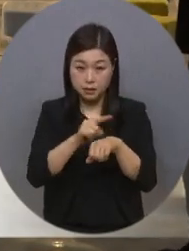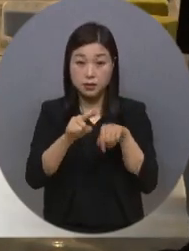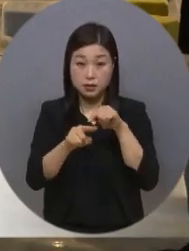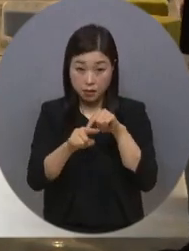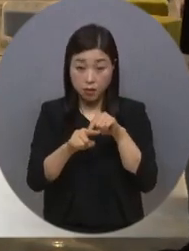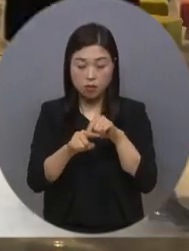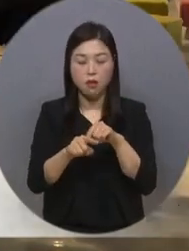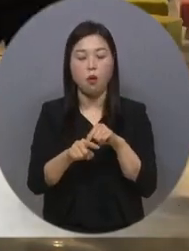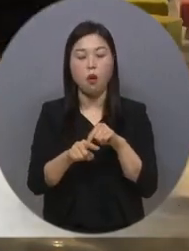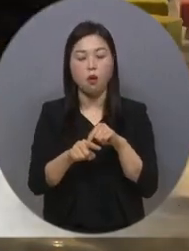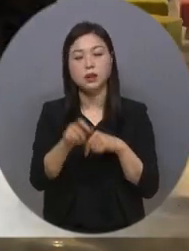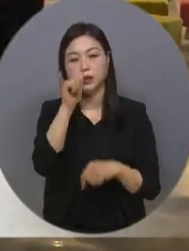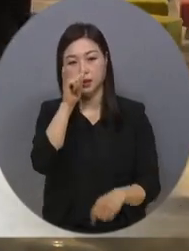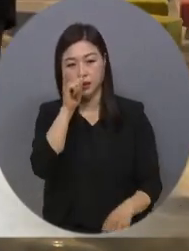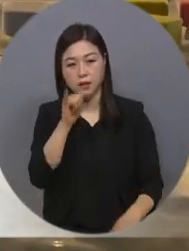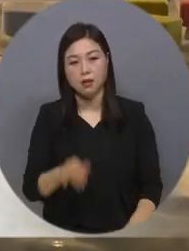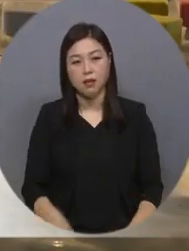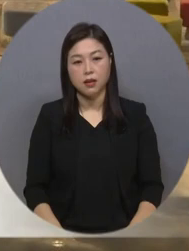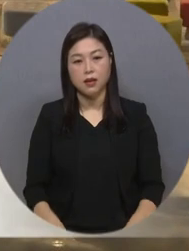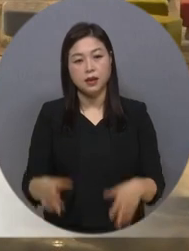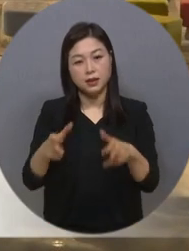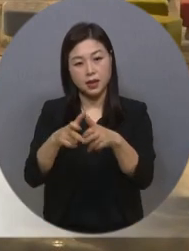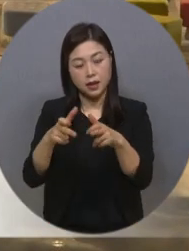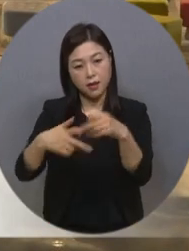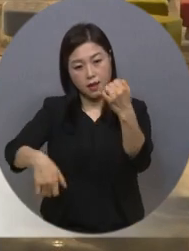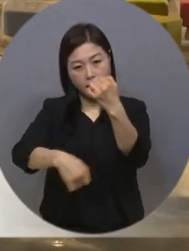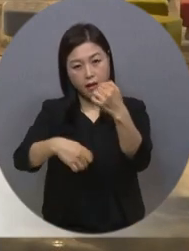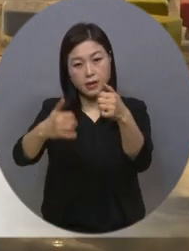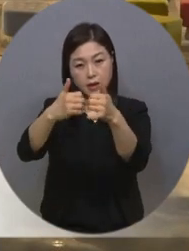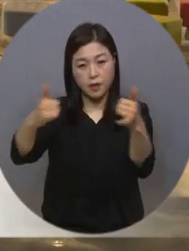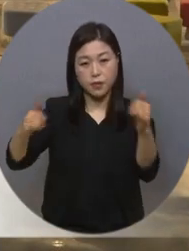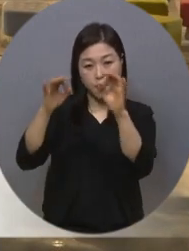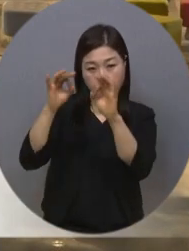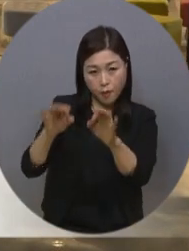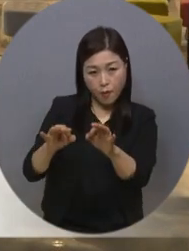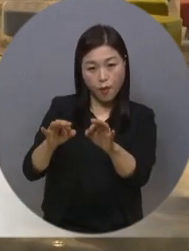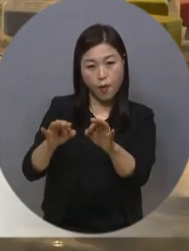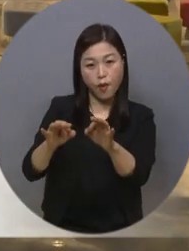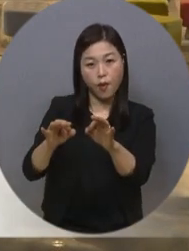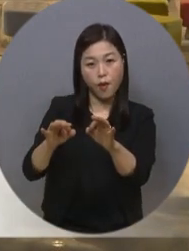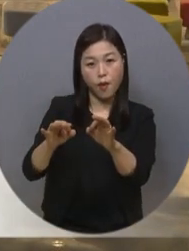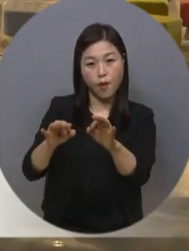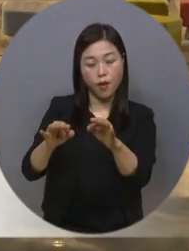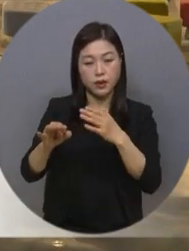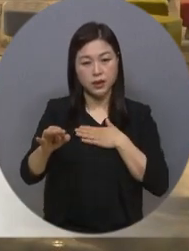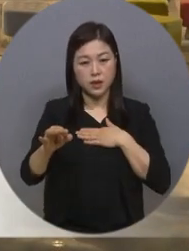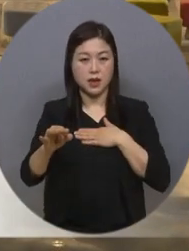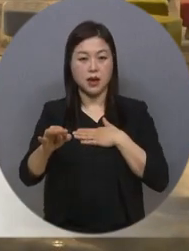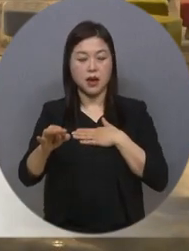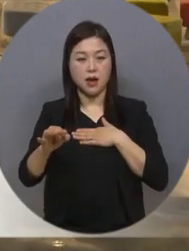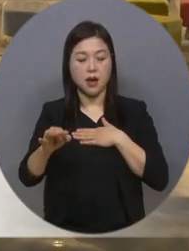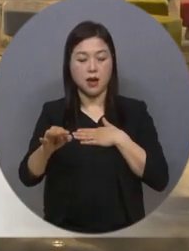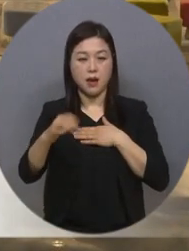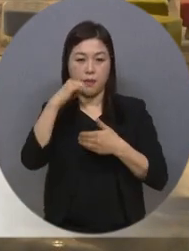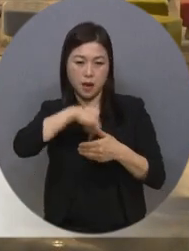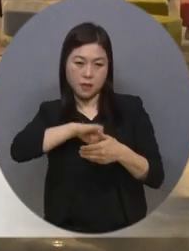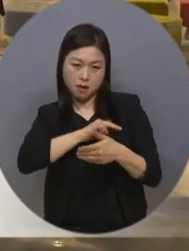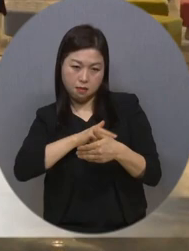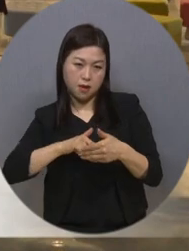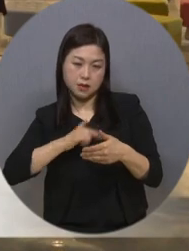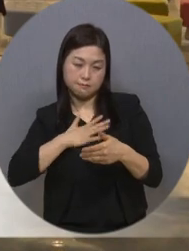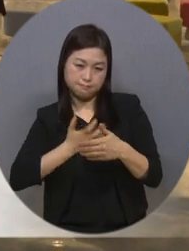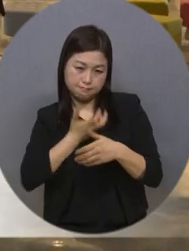아이들이 갖고 있더라고요. 그래서 저는 이 아이들한테서 굉장히 많은 것을 또 제가 끌어낼 수 있다라고 생각을 하고